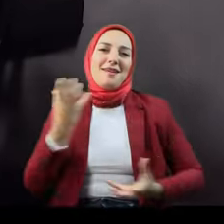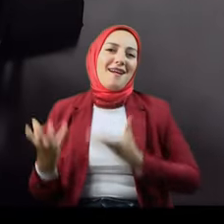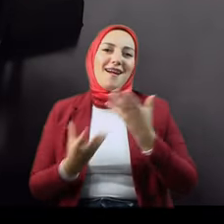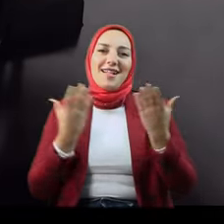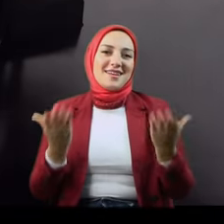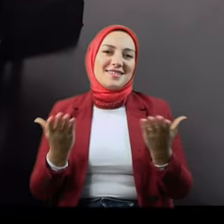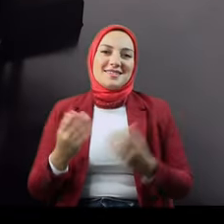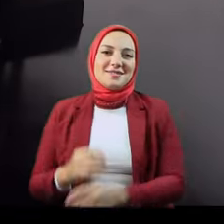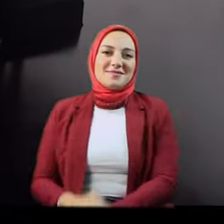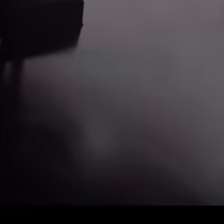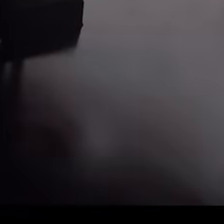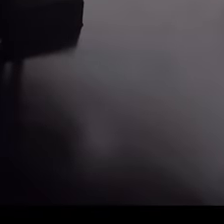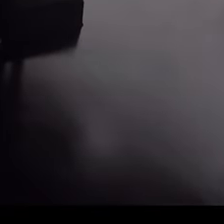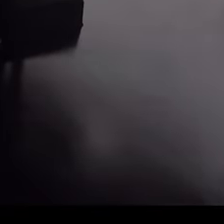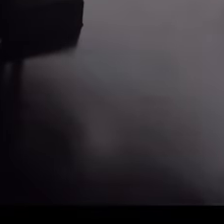hep